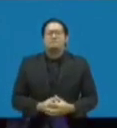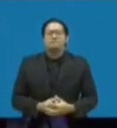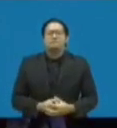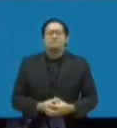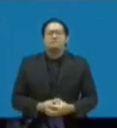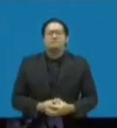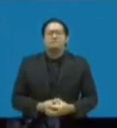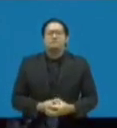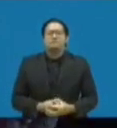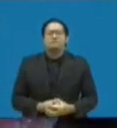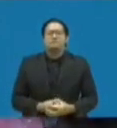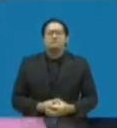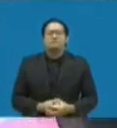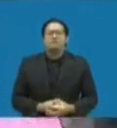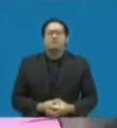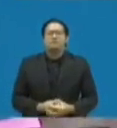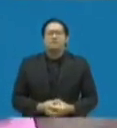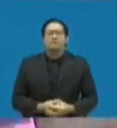hai hai